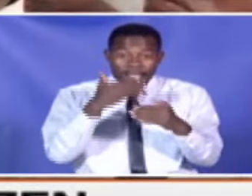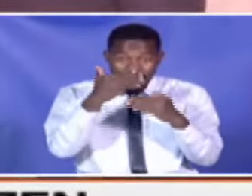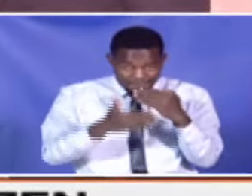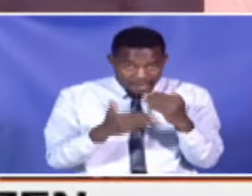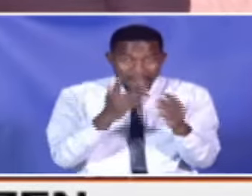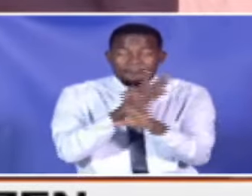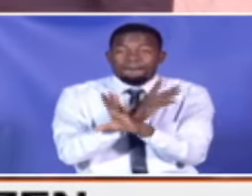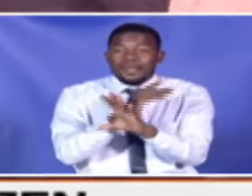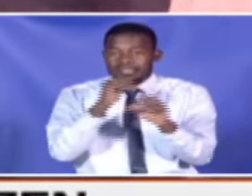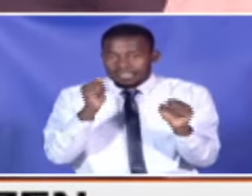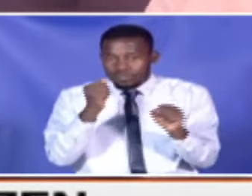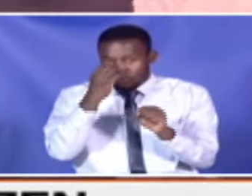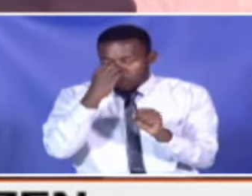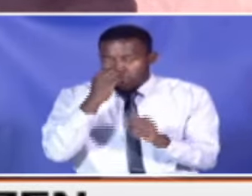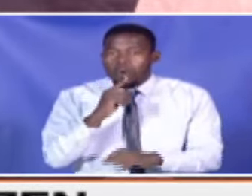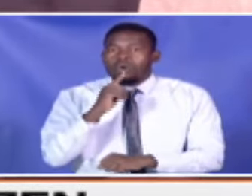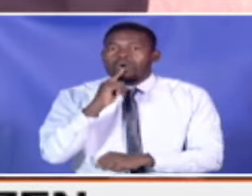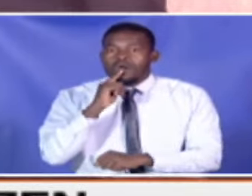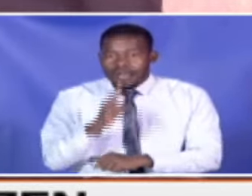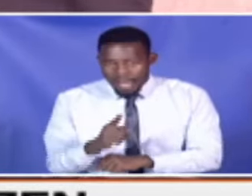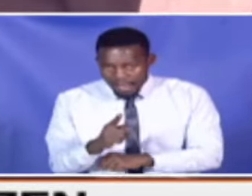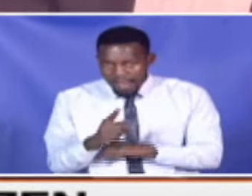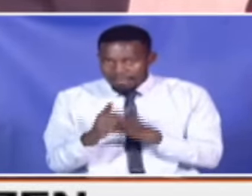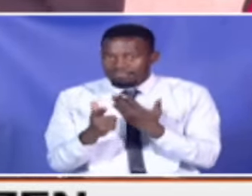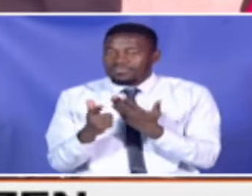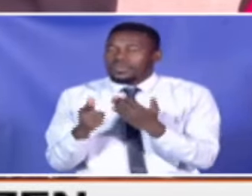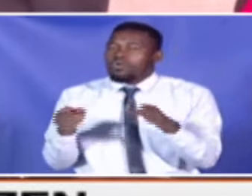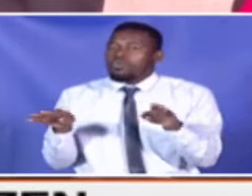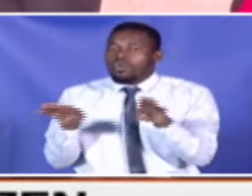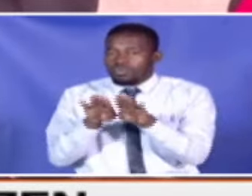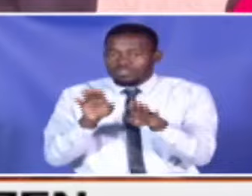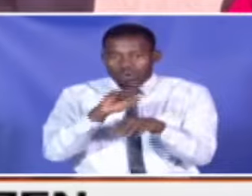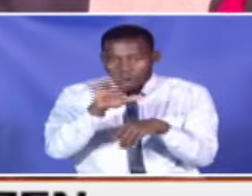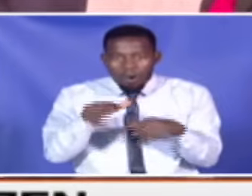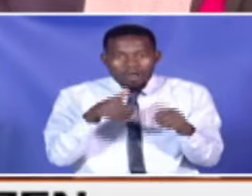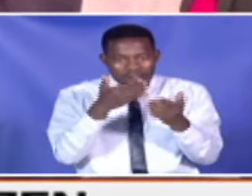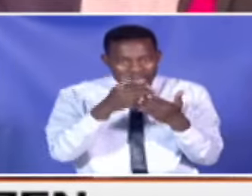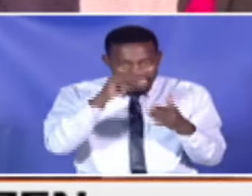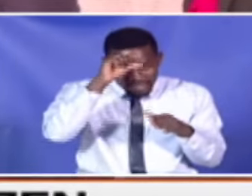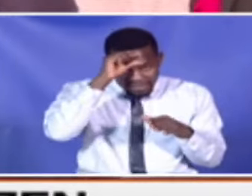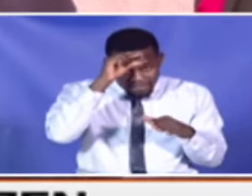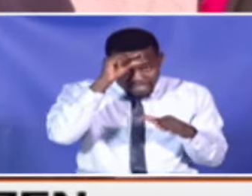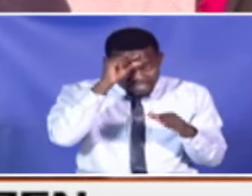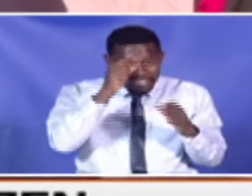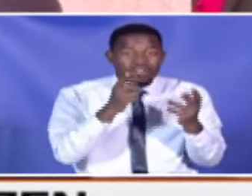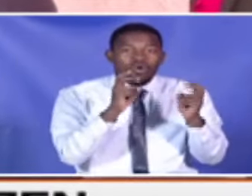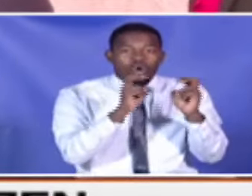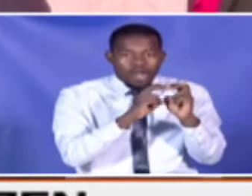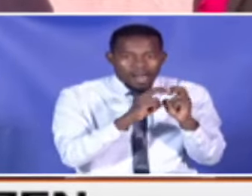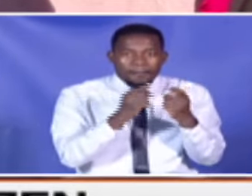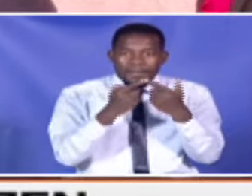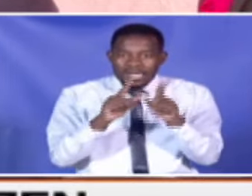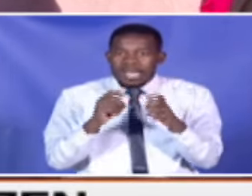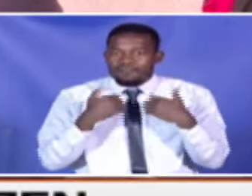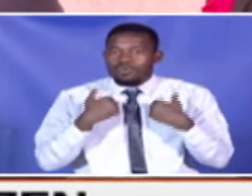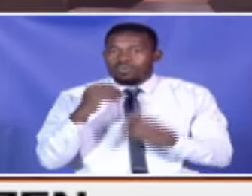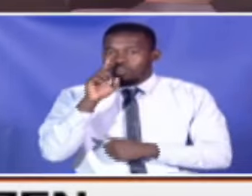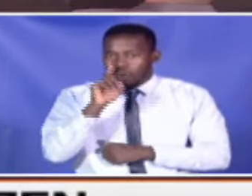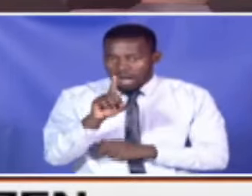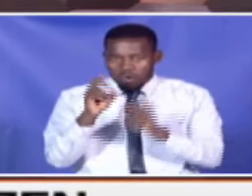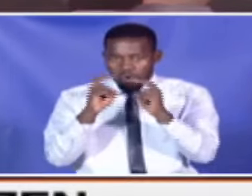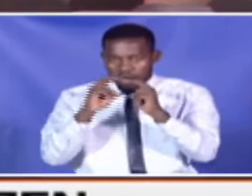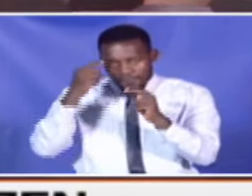William Ruto kuamuru kufungwa kwa nambari za malipo ya huduma za serikali na badala yake kuwa na nambari moja pekee ya